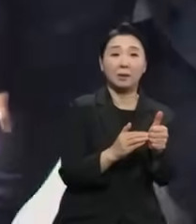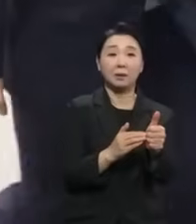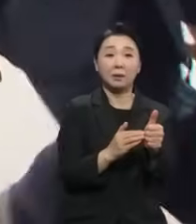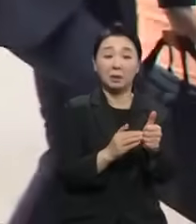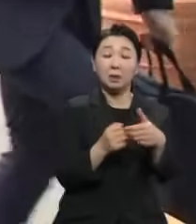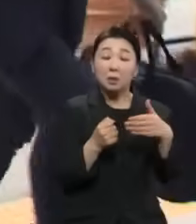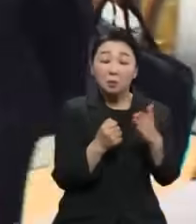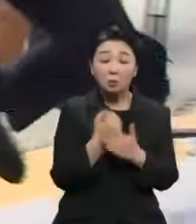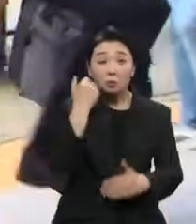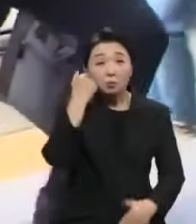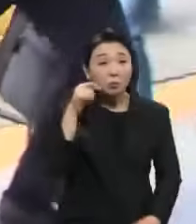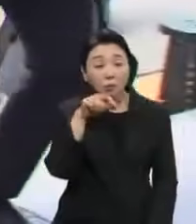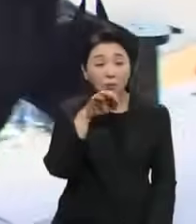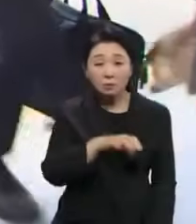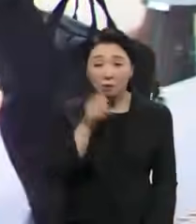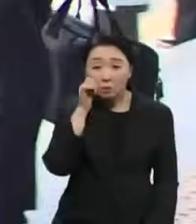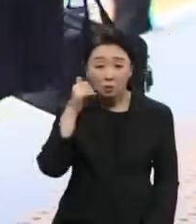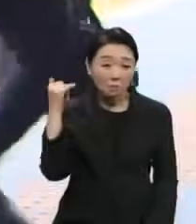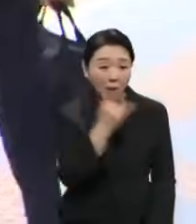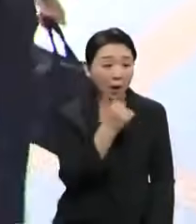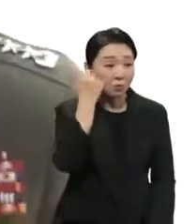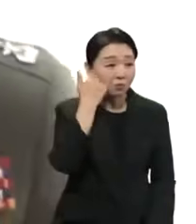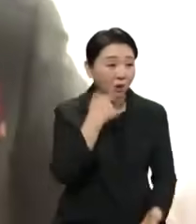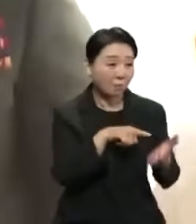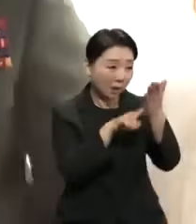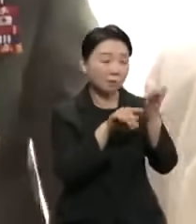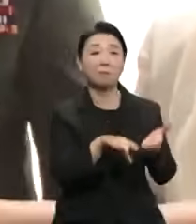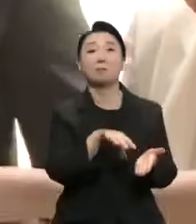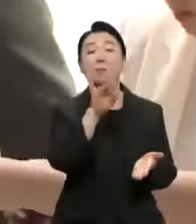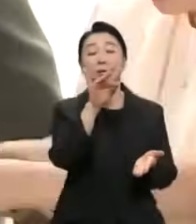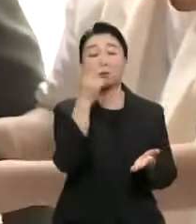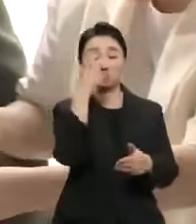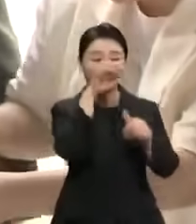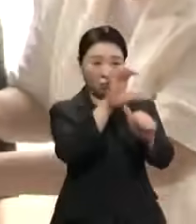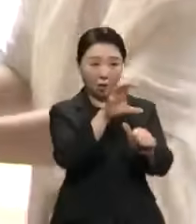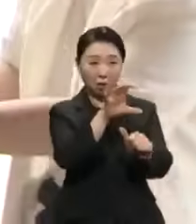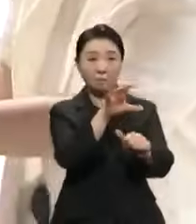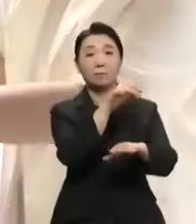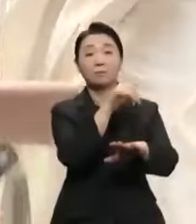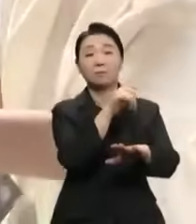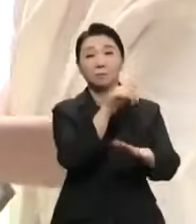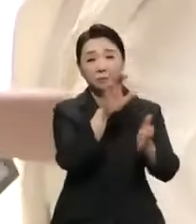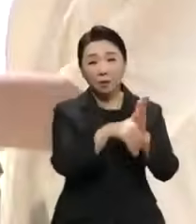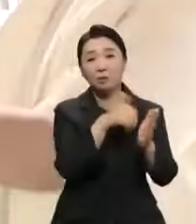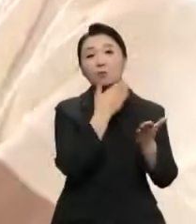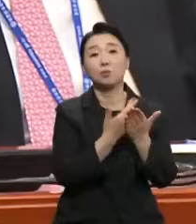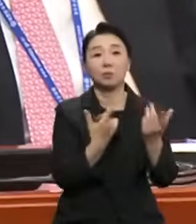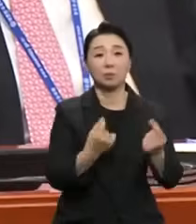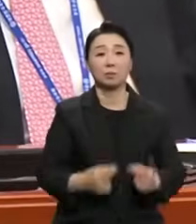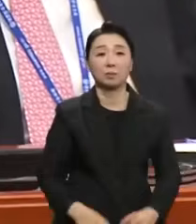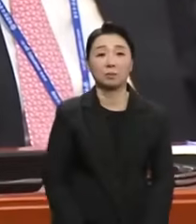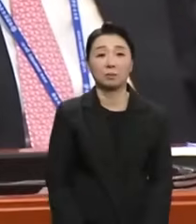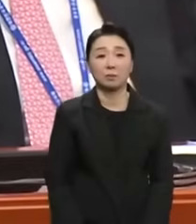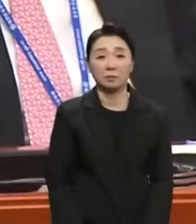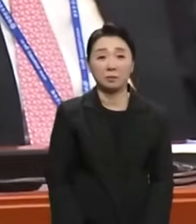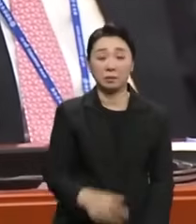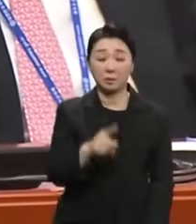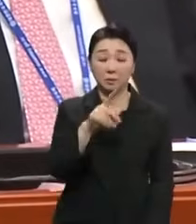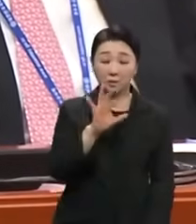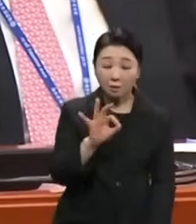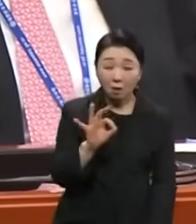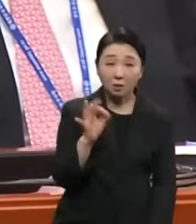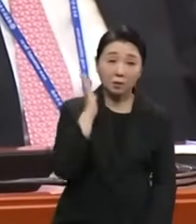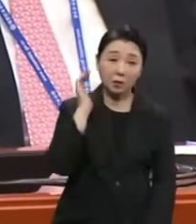때문에 누가 어디서 이 전화를 걸었는지 밝히는 게 수사 외압 의혹 규명의 핵심으로 지목되었습니다. 정진석